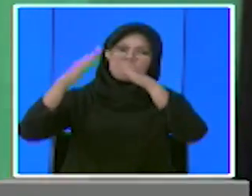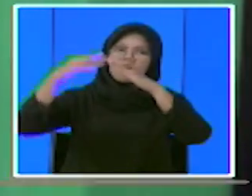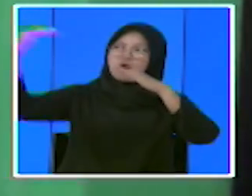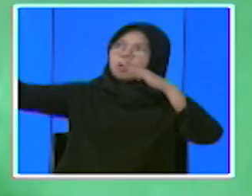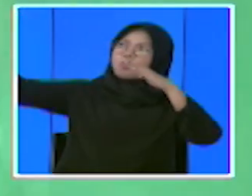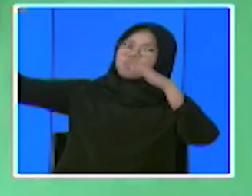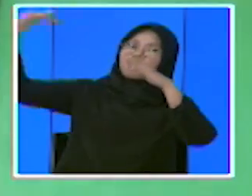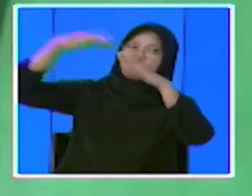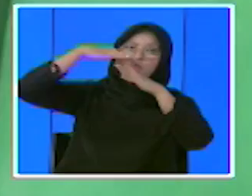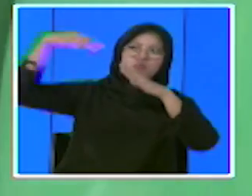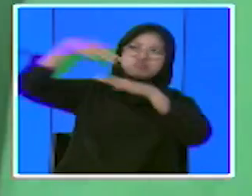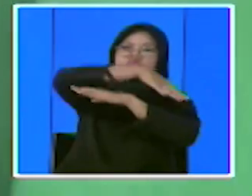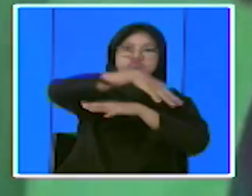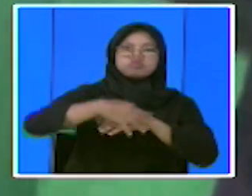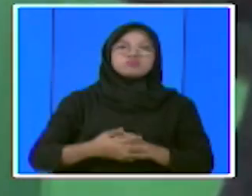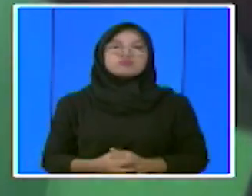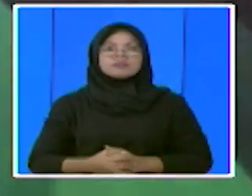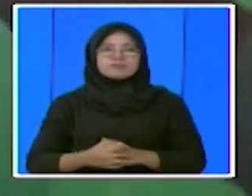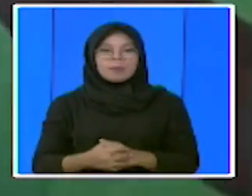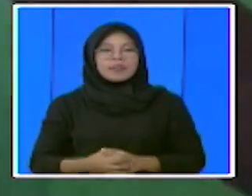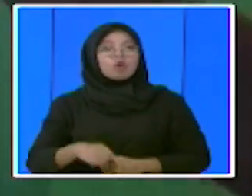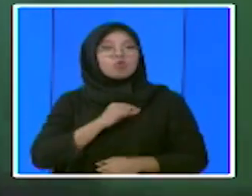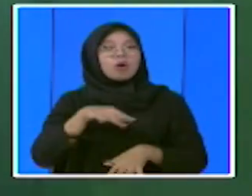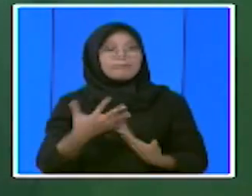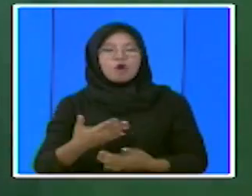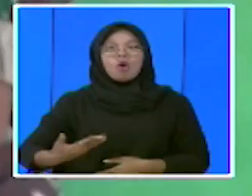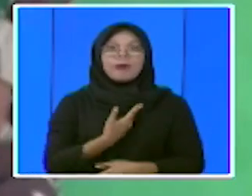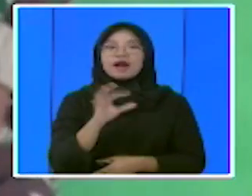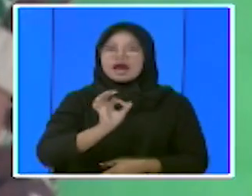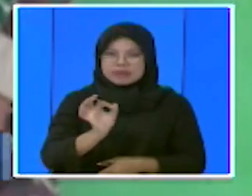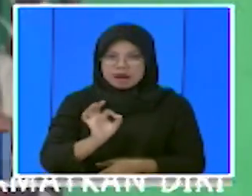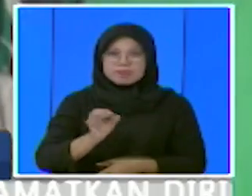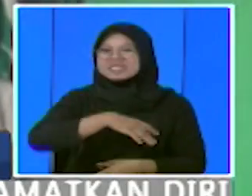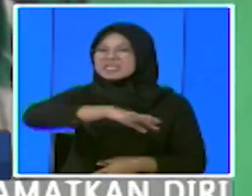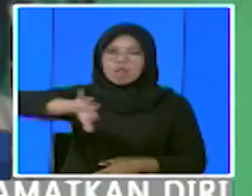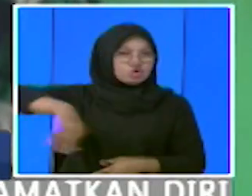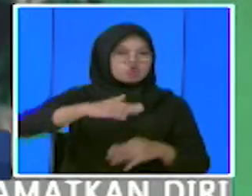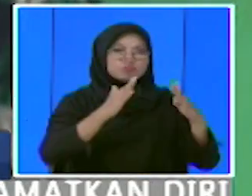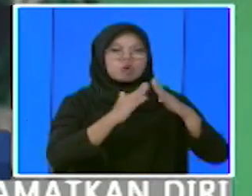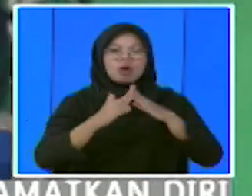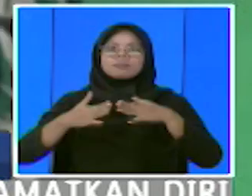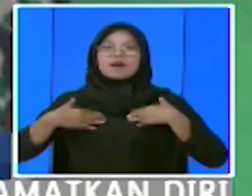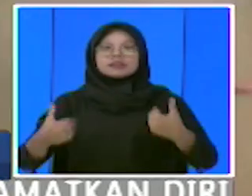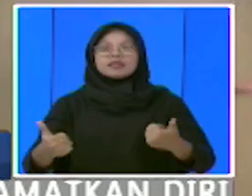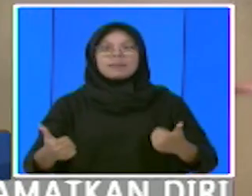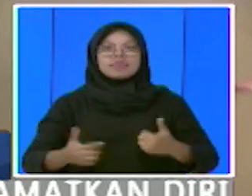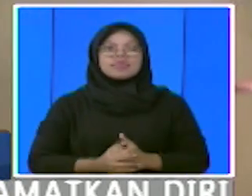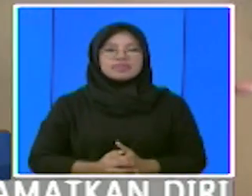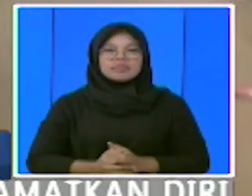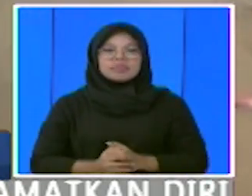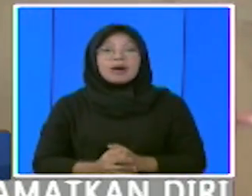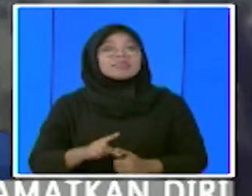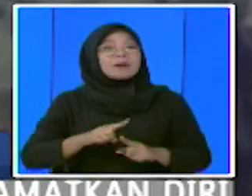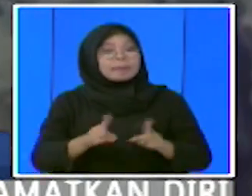jebol. Nah. Beruntung tidak ada korban jiwa dalam peristiwa ini, seluruh penghuni rumah berhasil menyelamatkan